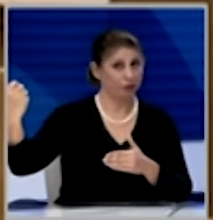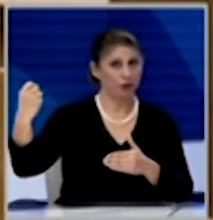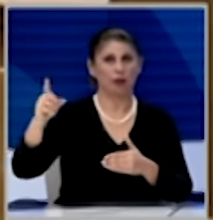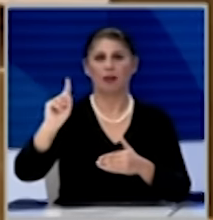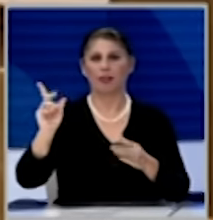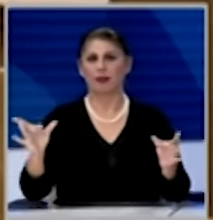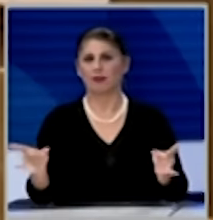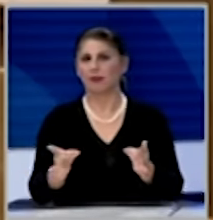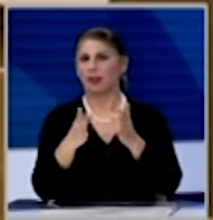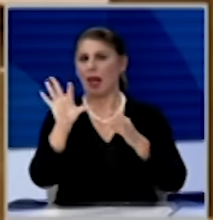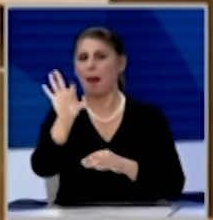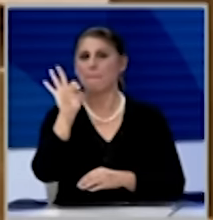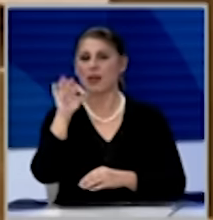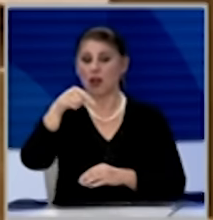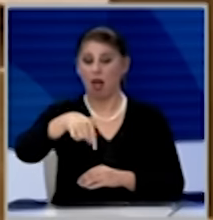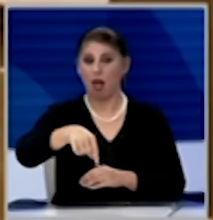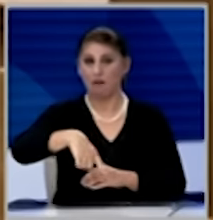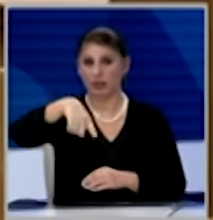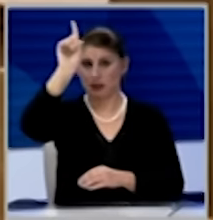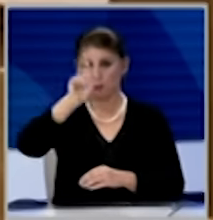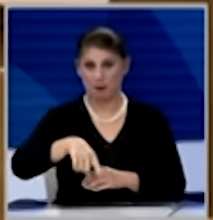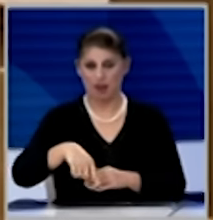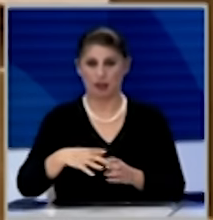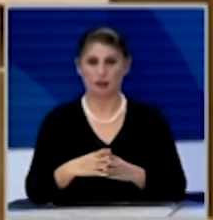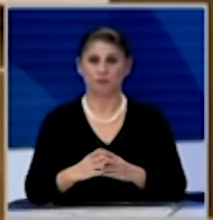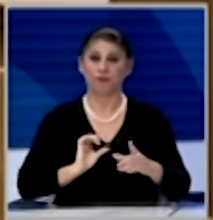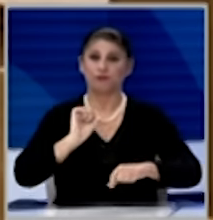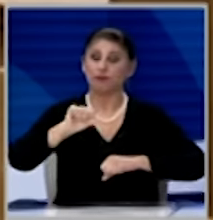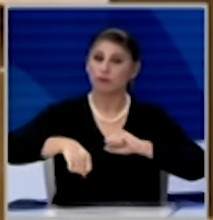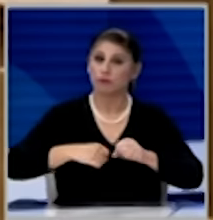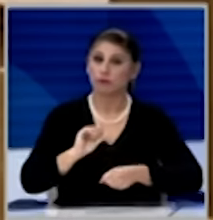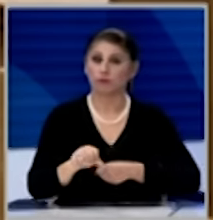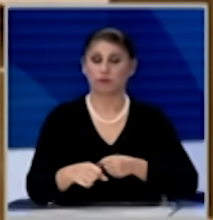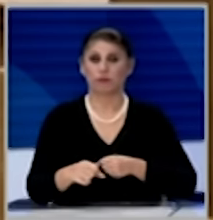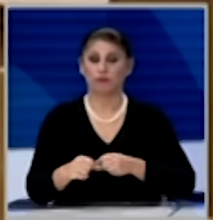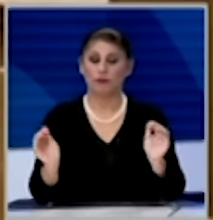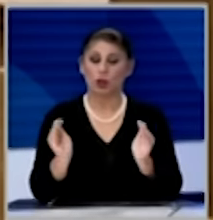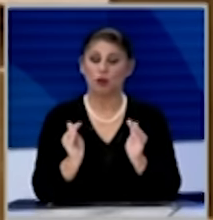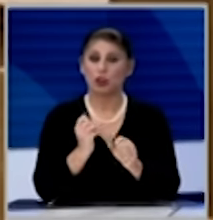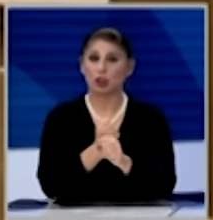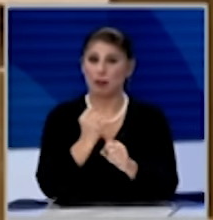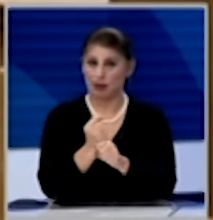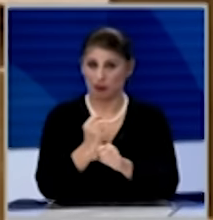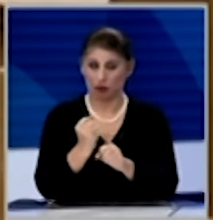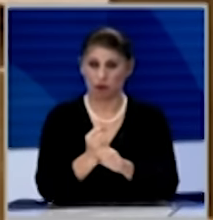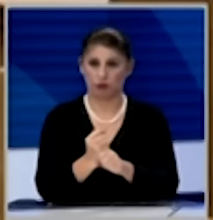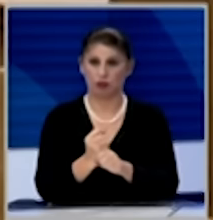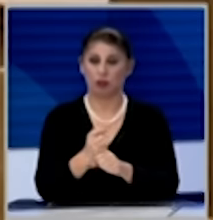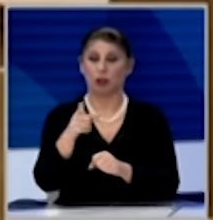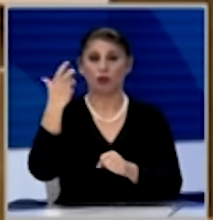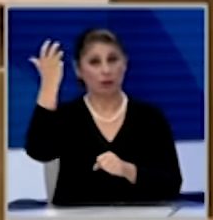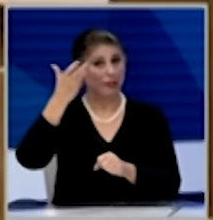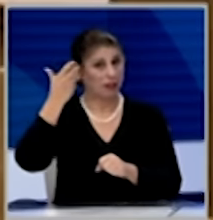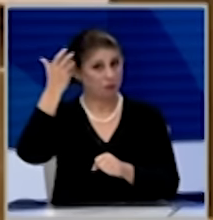τυχαία η επιλογή αυτής της μέρας των κινητοποιήσεων των μικρών επαγγελματιών των